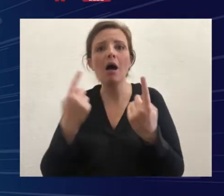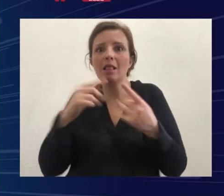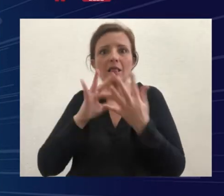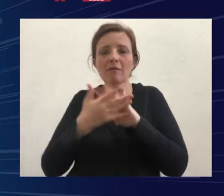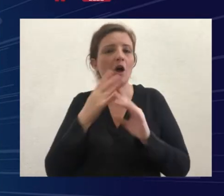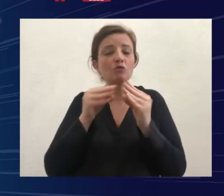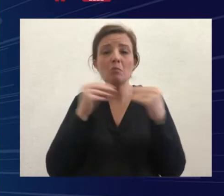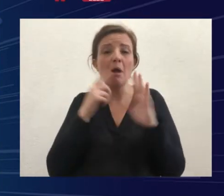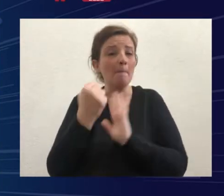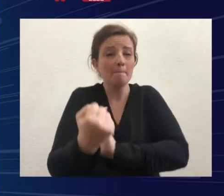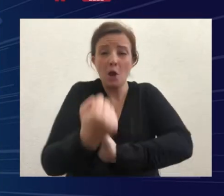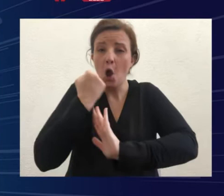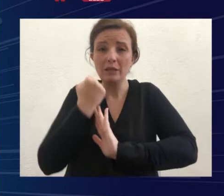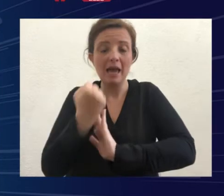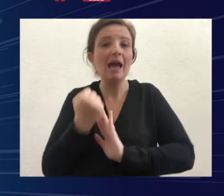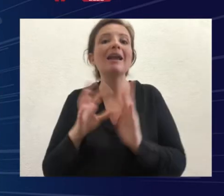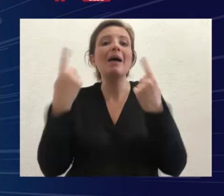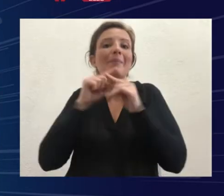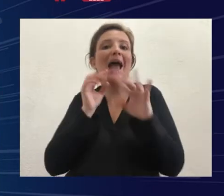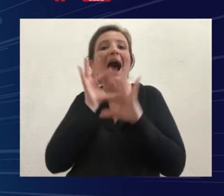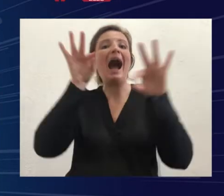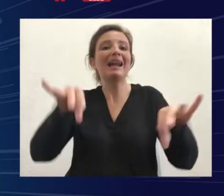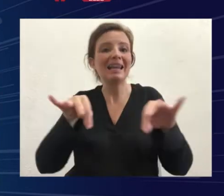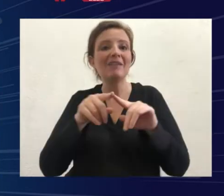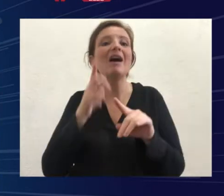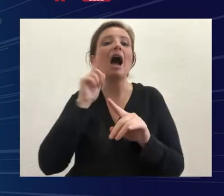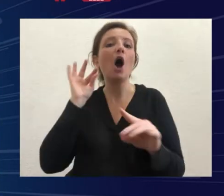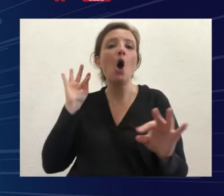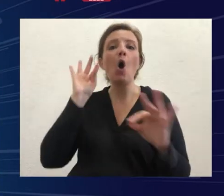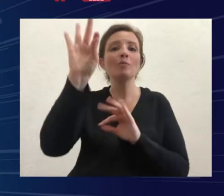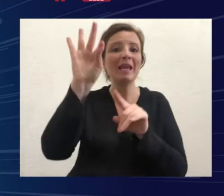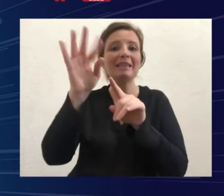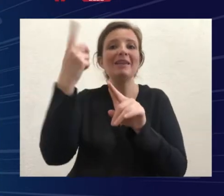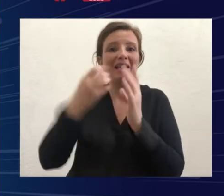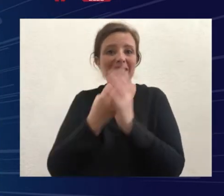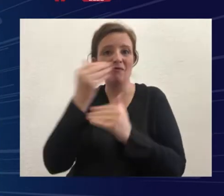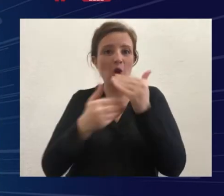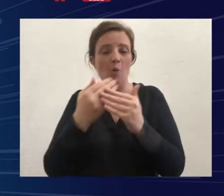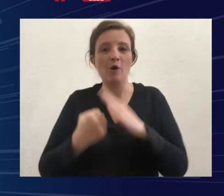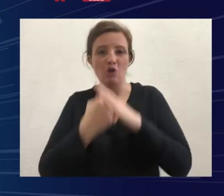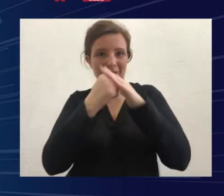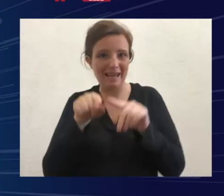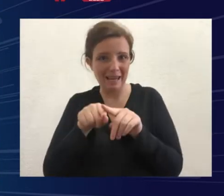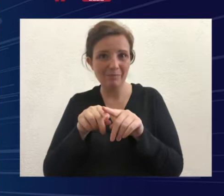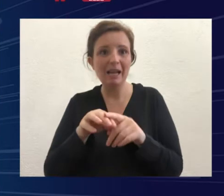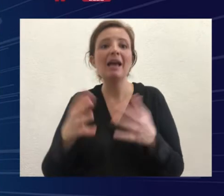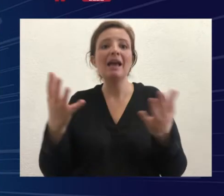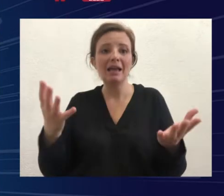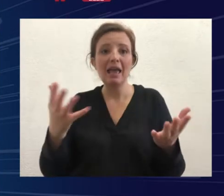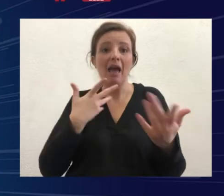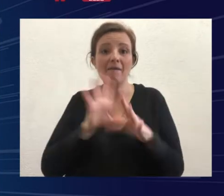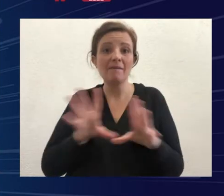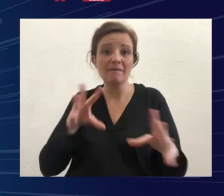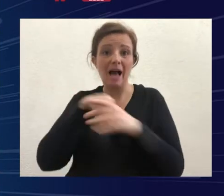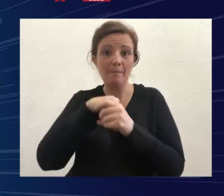uno strumento potentissimo per il raggiungimento dei cosiddetti obiettivi di sviluppo sostenibile